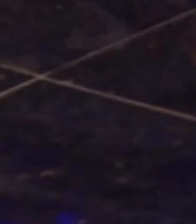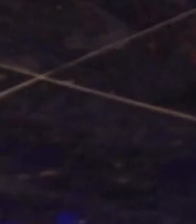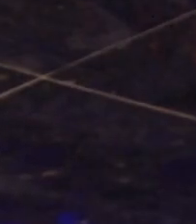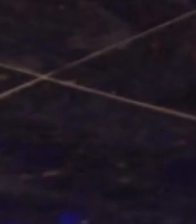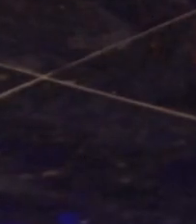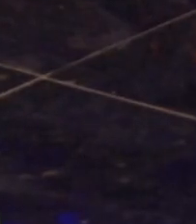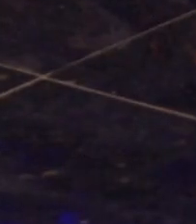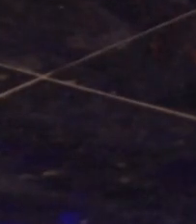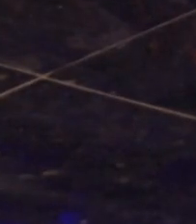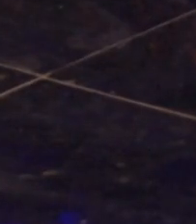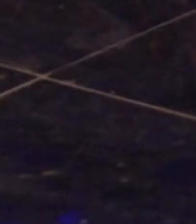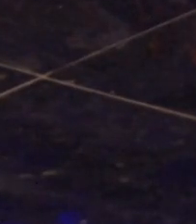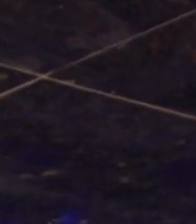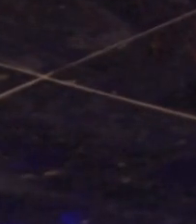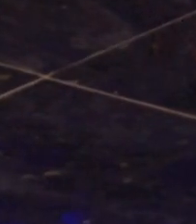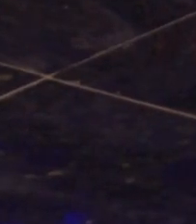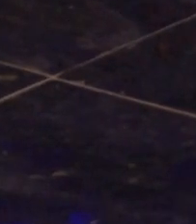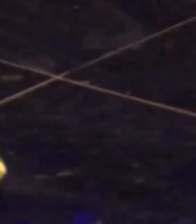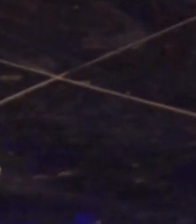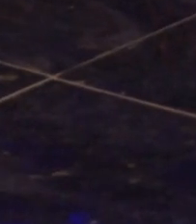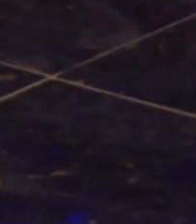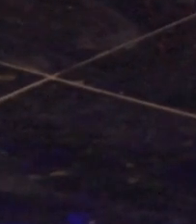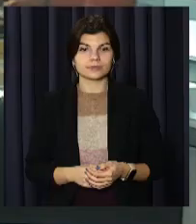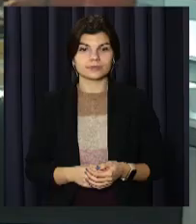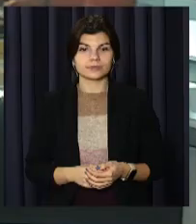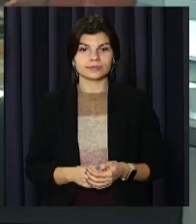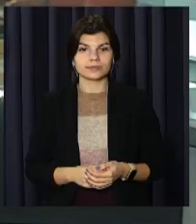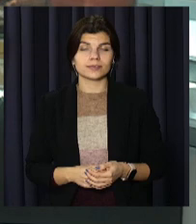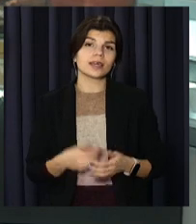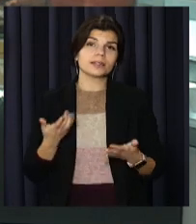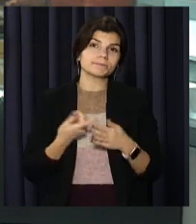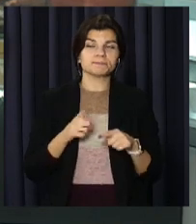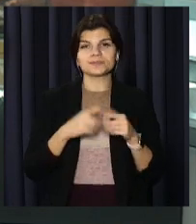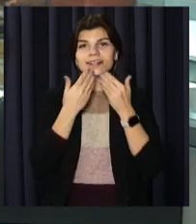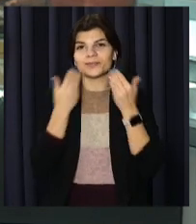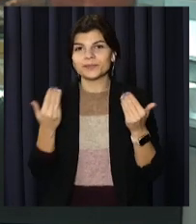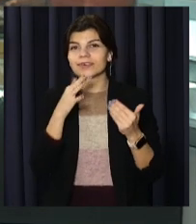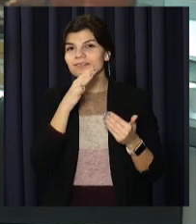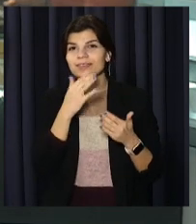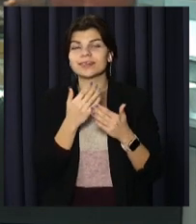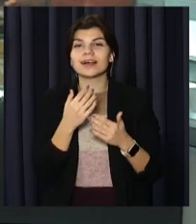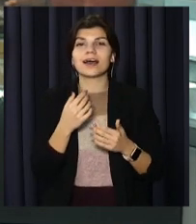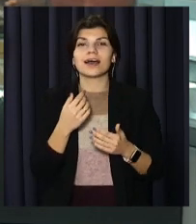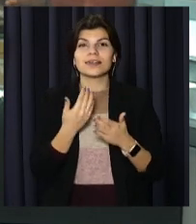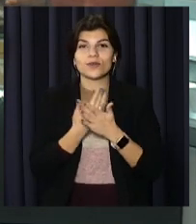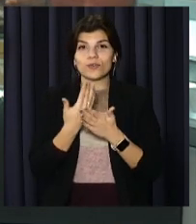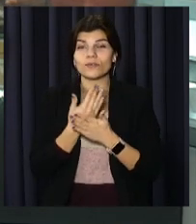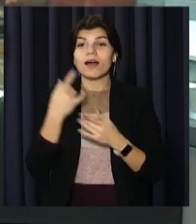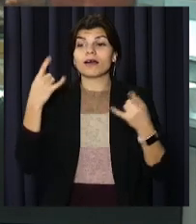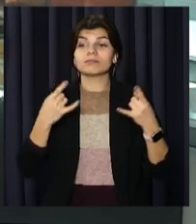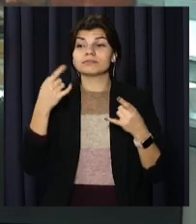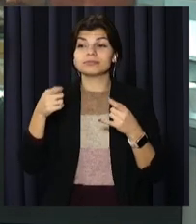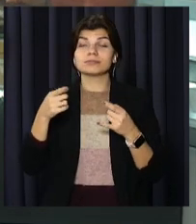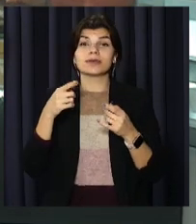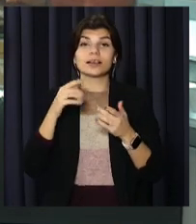Вікторія Вахрушина, Сергій Макаров, Open News, телеканал «Відкритий». Остання інформація на цю годину. Більше новин читайте на нашому